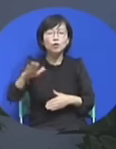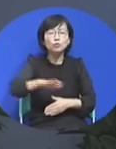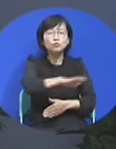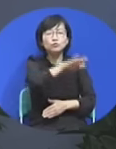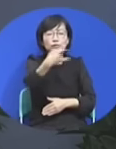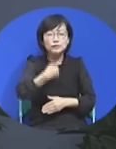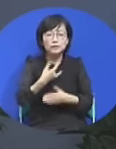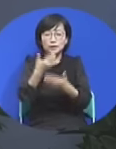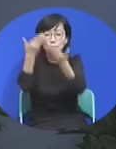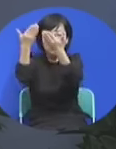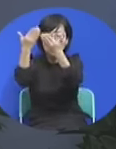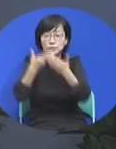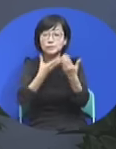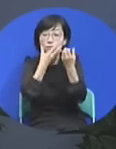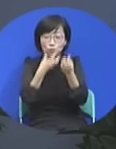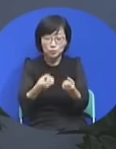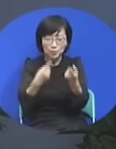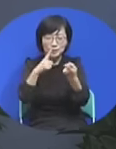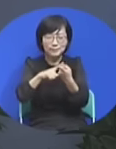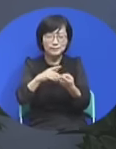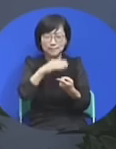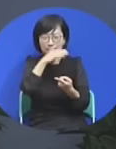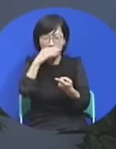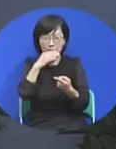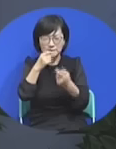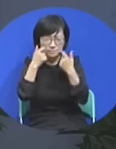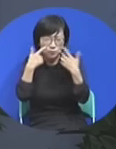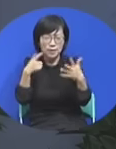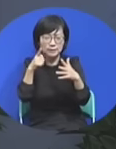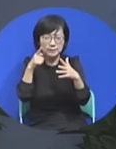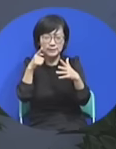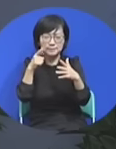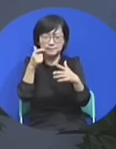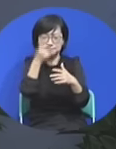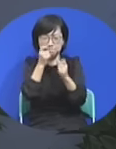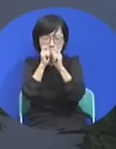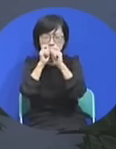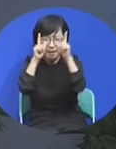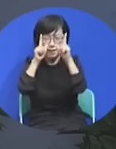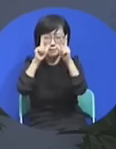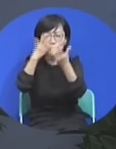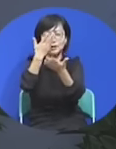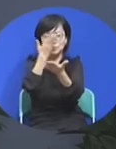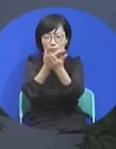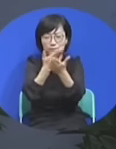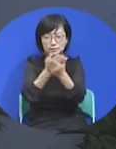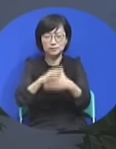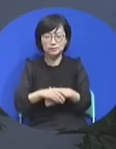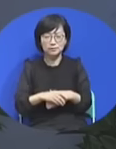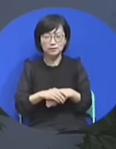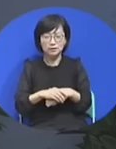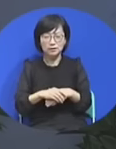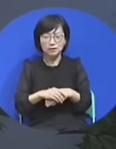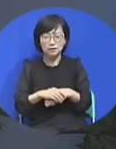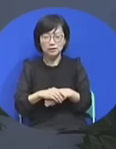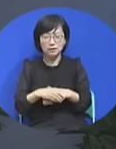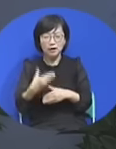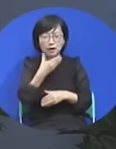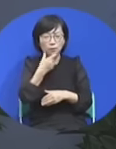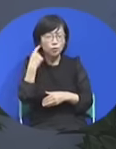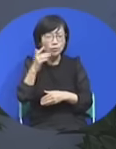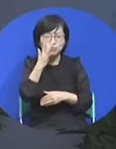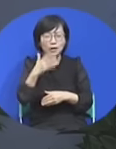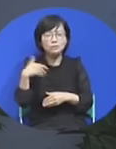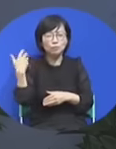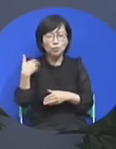바르게 회복하게 해 주옵소서. Help us to properly restore the blessing you have already given to us. 알지 못하여 죽어가는 그들에게